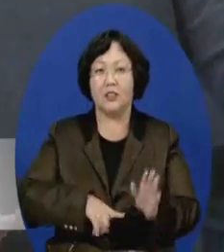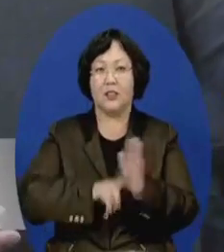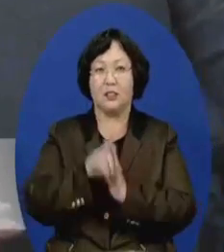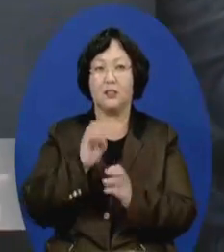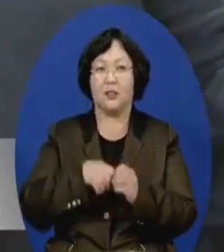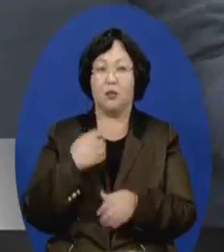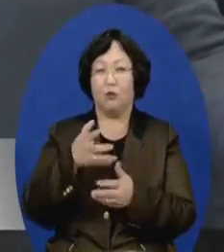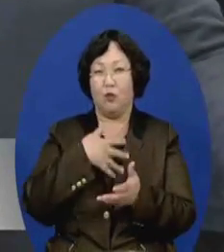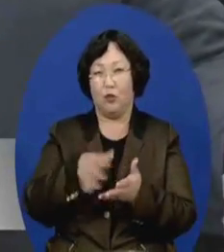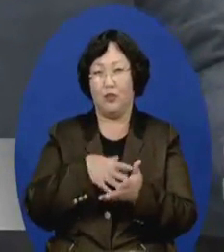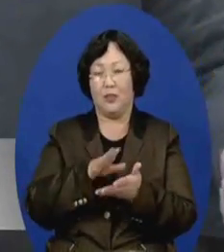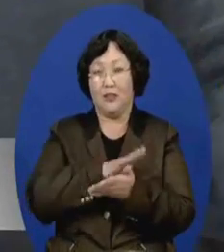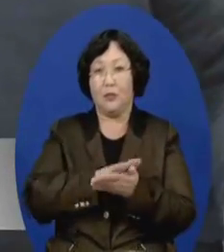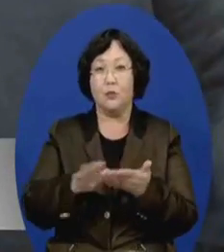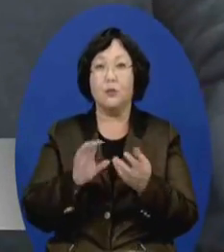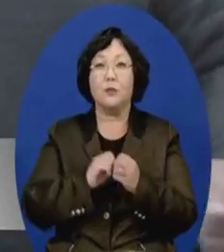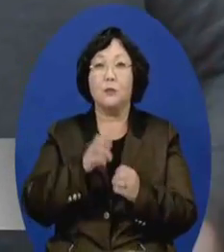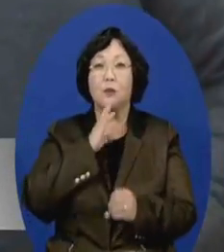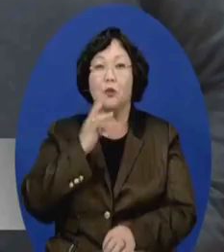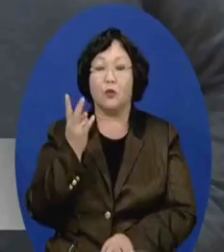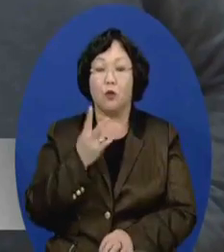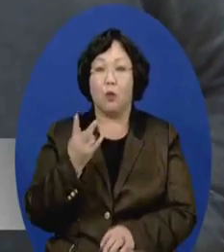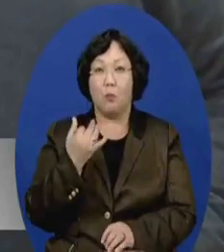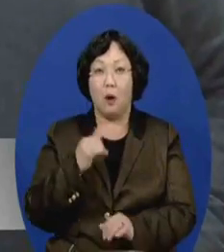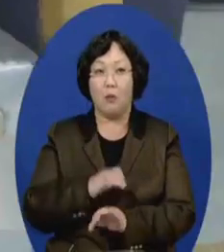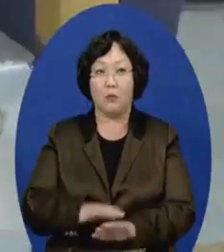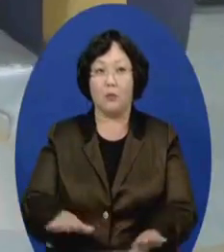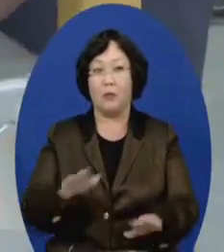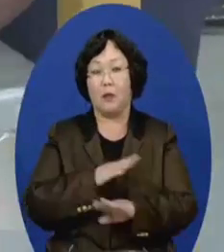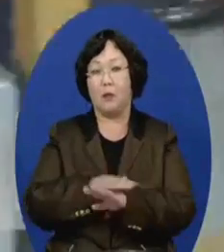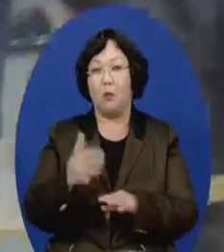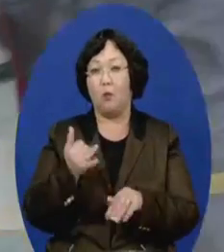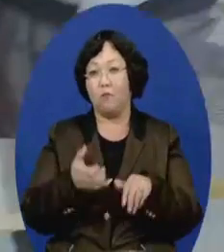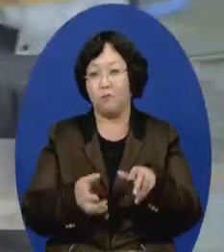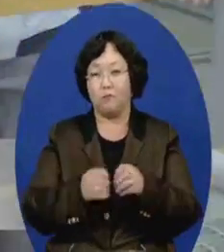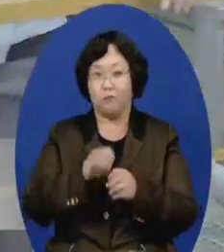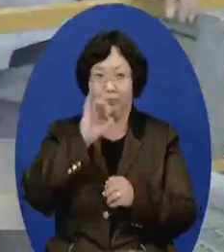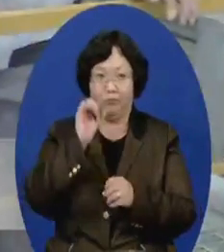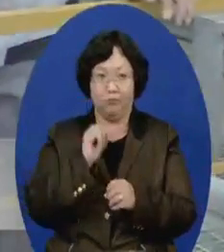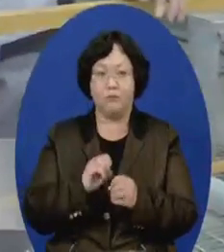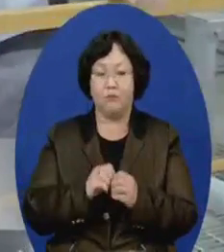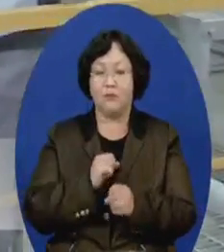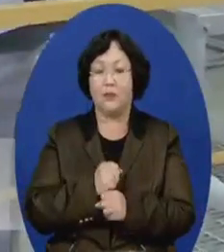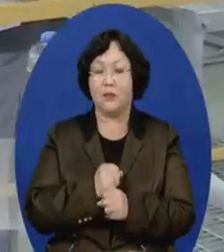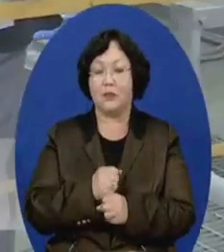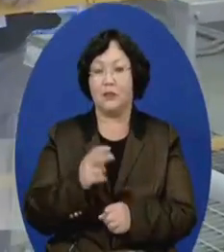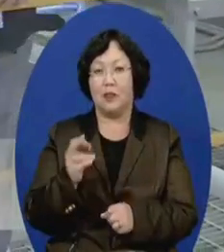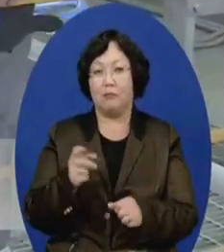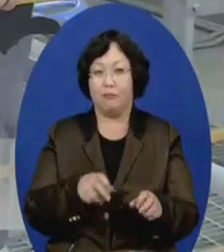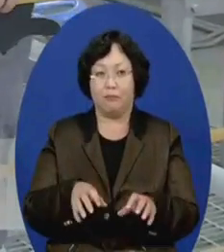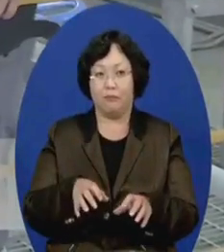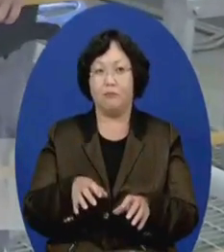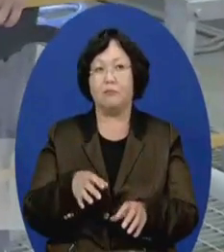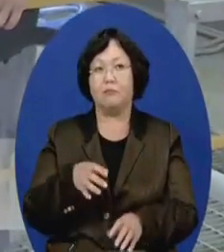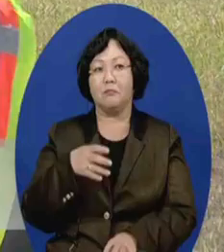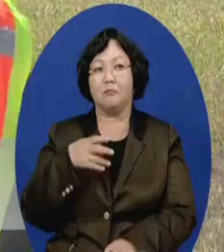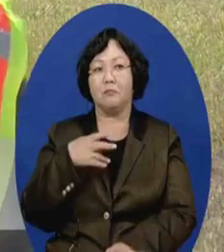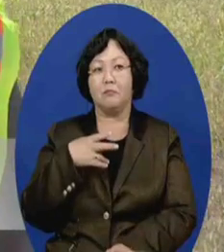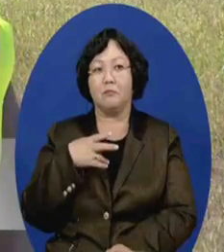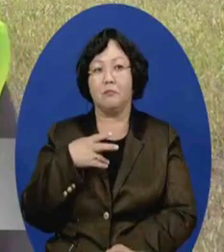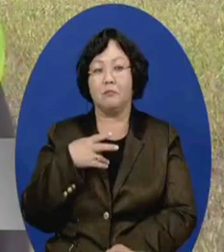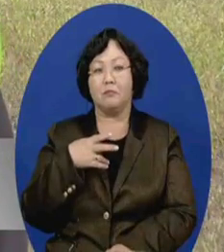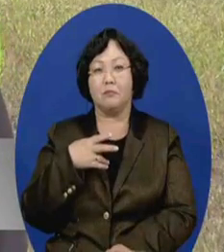байна. Бохирдлыг цэвэршүүлж, ногоон байгууламж, зам талбай услахад дахин ашиглана. Мөн лаг боловсруулж, шахмал түлш гарган авах боломжтой юм